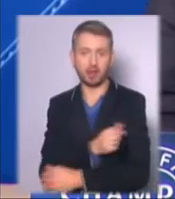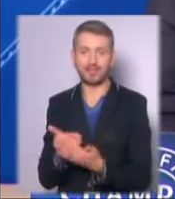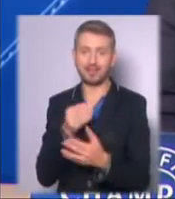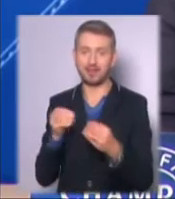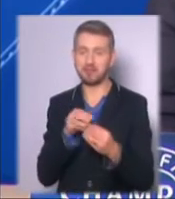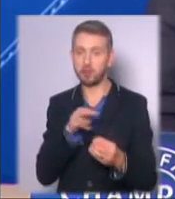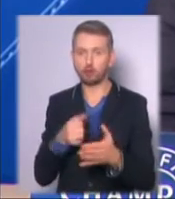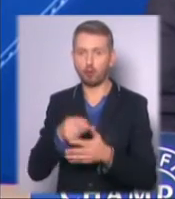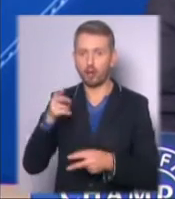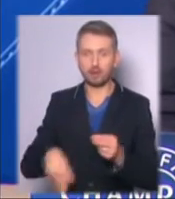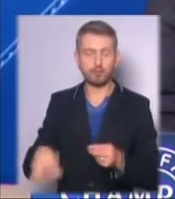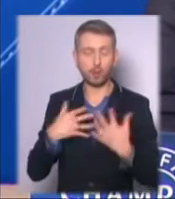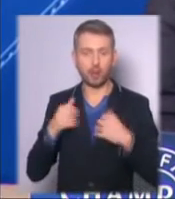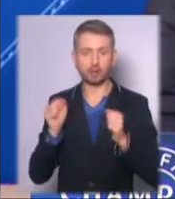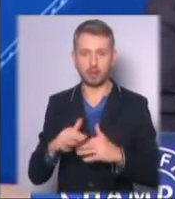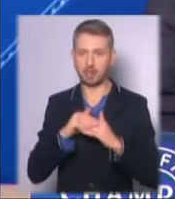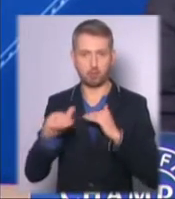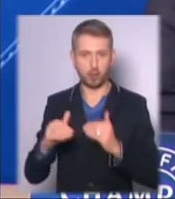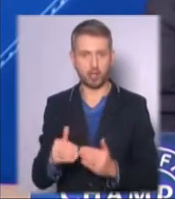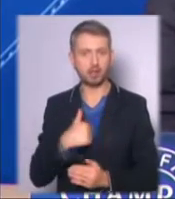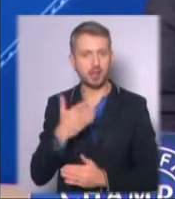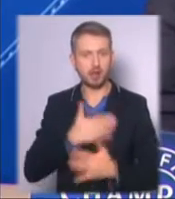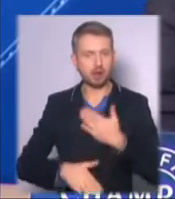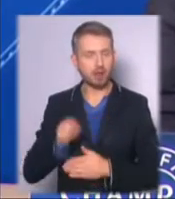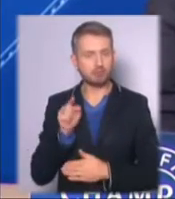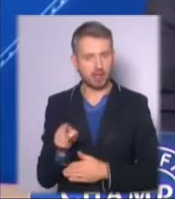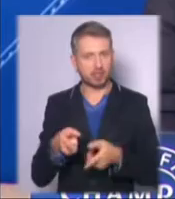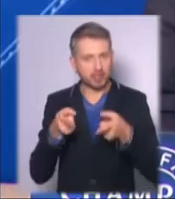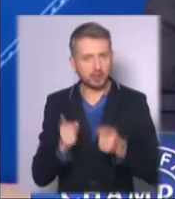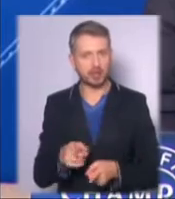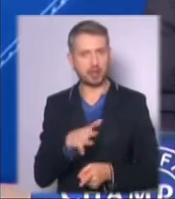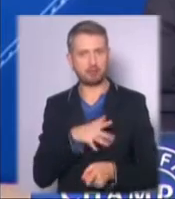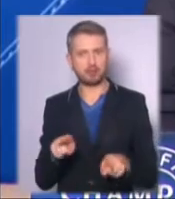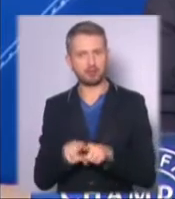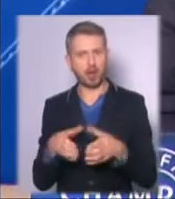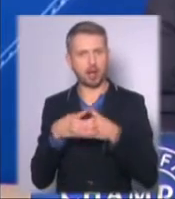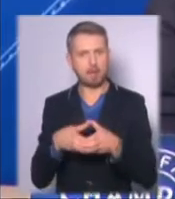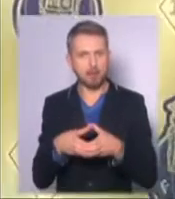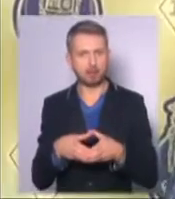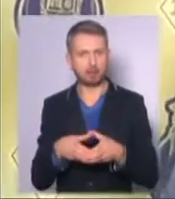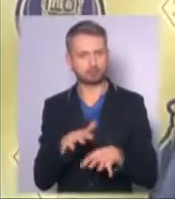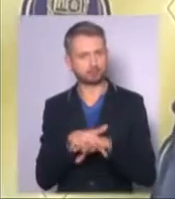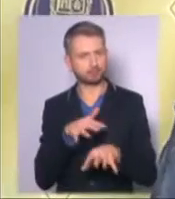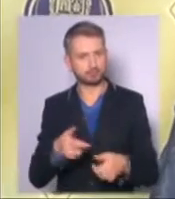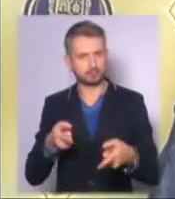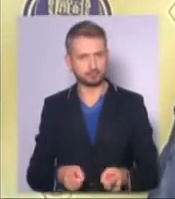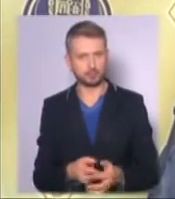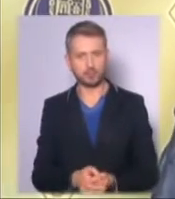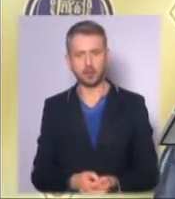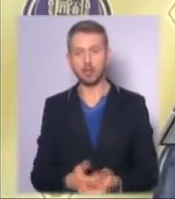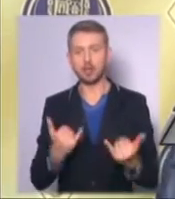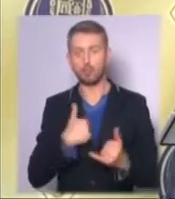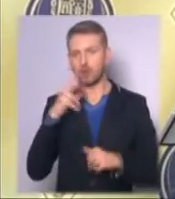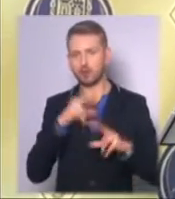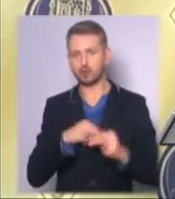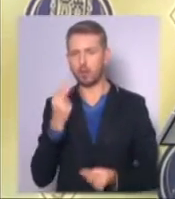кінця, тому що все віддали на полі. Я рад, що вони дійсно були як команда на полі. Це дуже важливо. Сьогодні, я вважаю, що